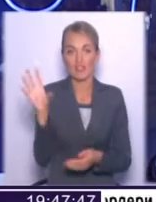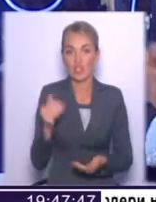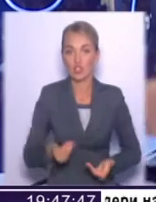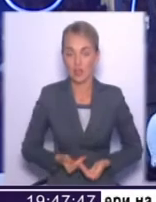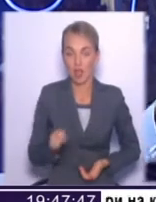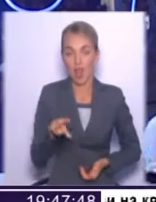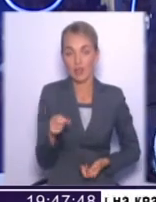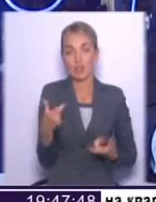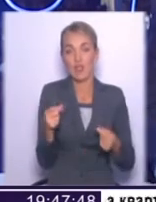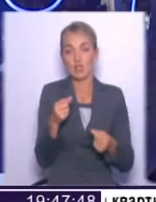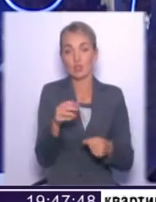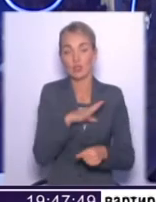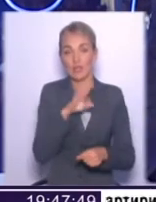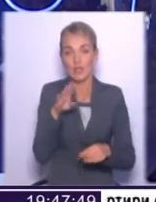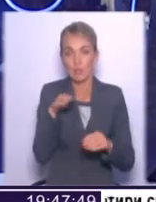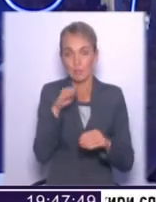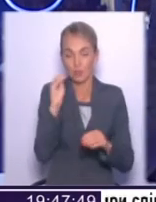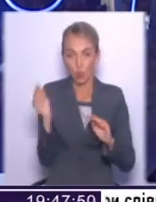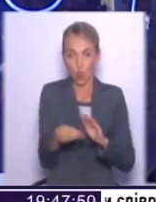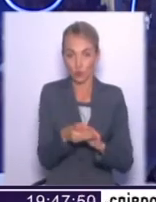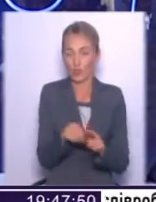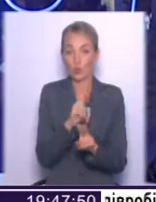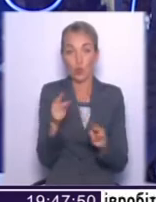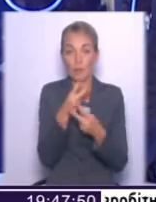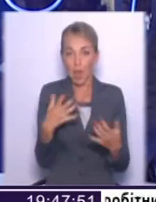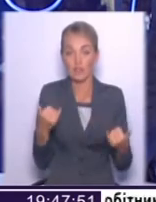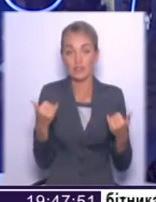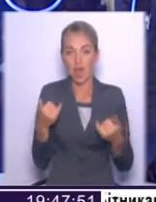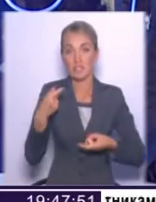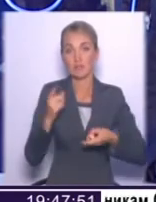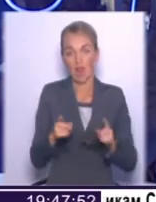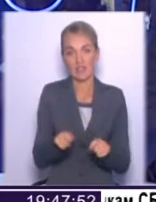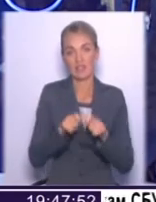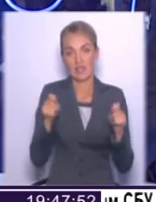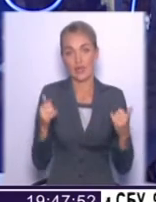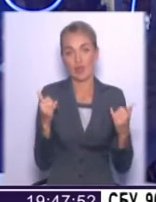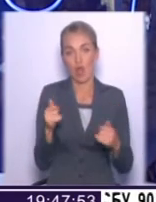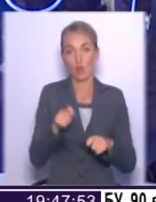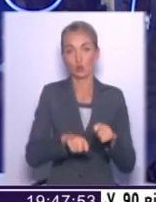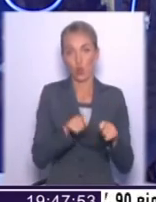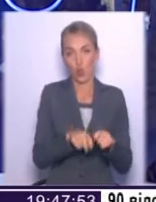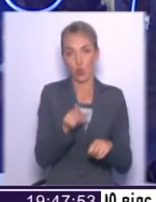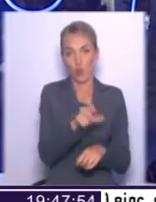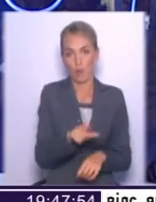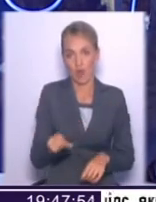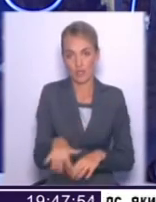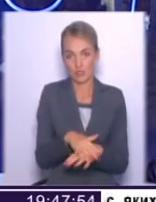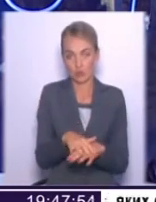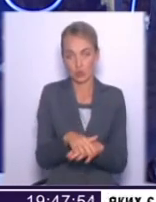вони десь були під ковдру, їх ніхто не бачив, зараз вони справді відкриті для контролю громадськості.